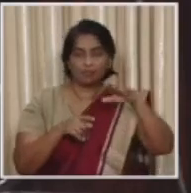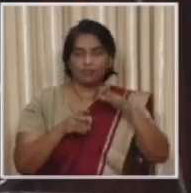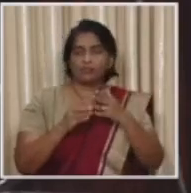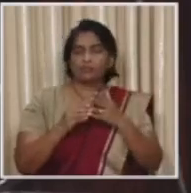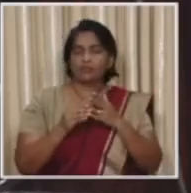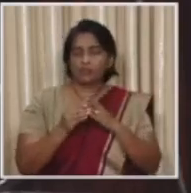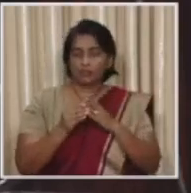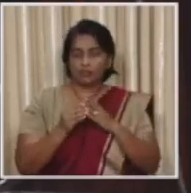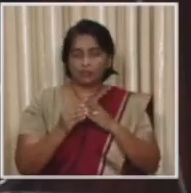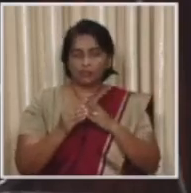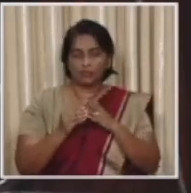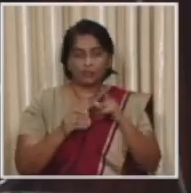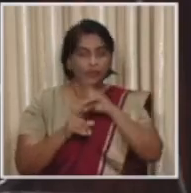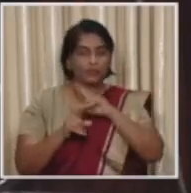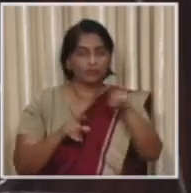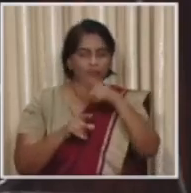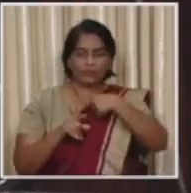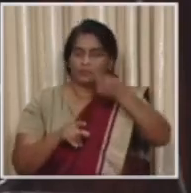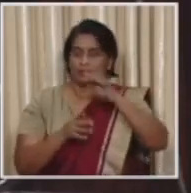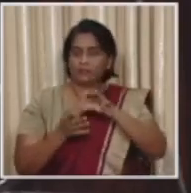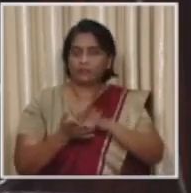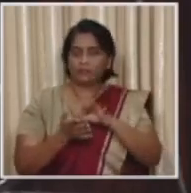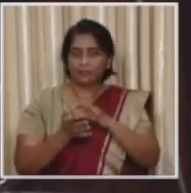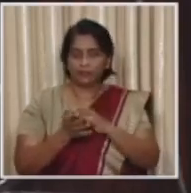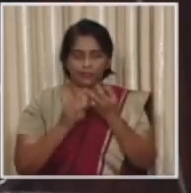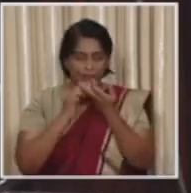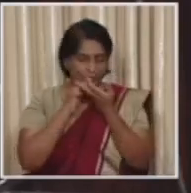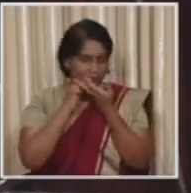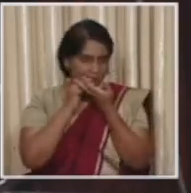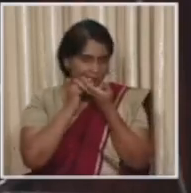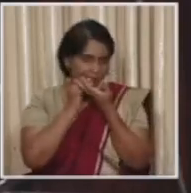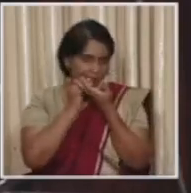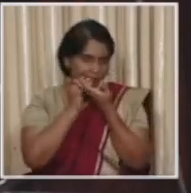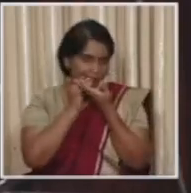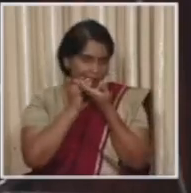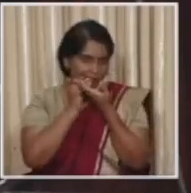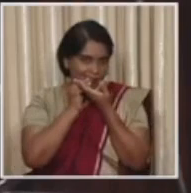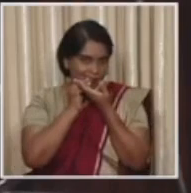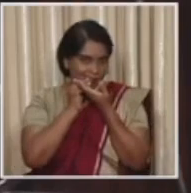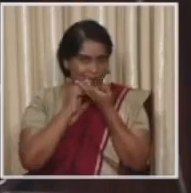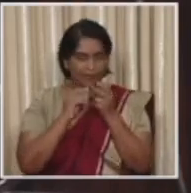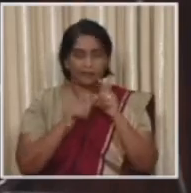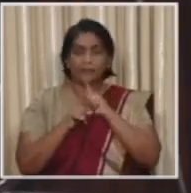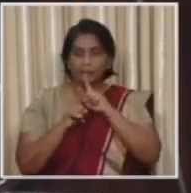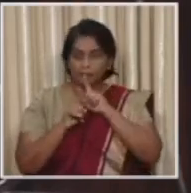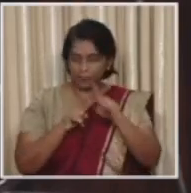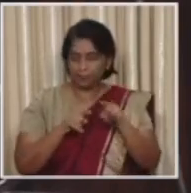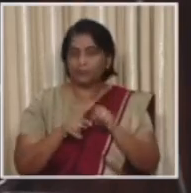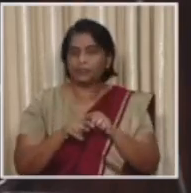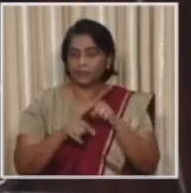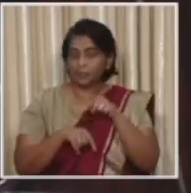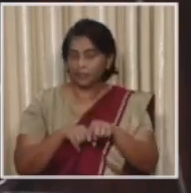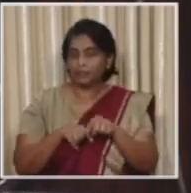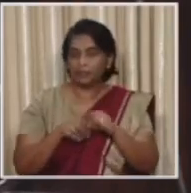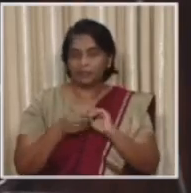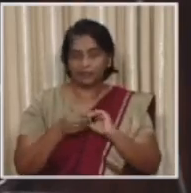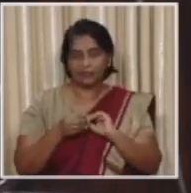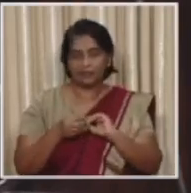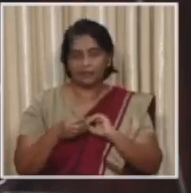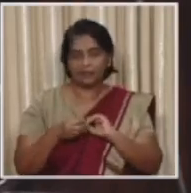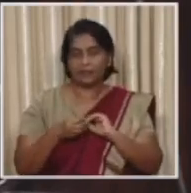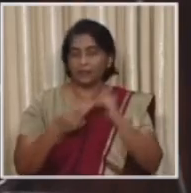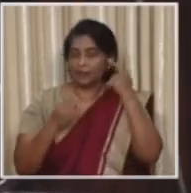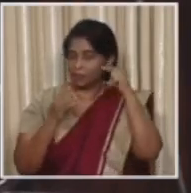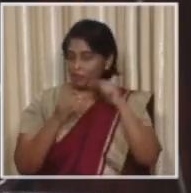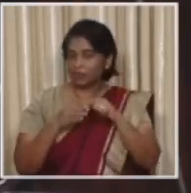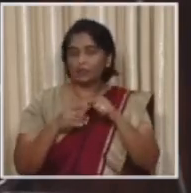පිළිබඳව ජනතාවට තීන්දුවක් ගන්න පුළුවන් ඒ කියලා. අපි ඉතාමත් මෝනකමින් රජෙන් අනවසන් කරනවා. රජෙන් ඉල්ලා සිටිනවා මේ මතු කරපු කාරණා සම්බන්ධයෙන්